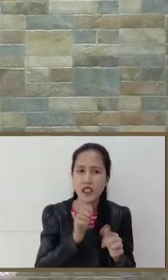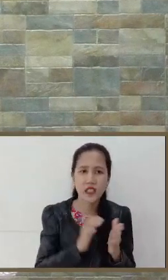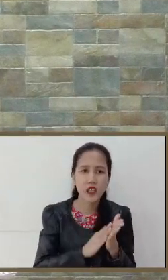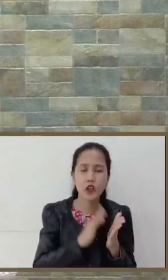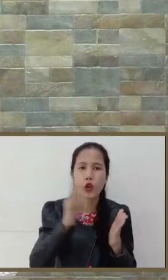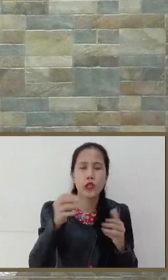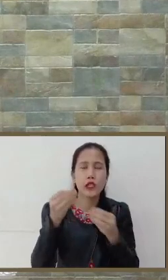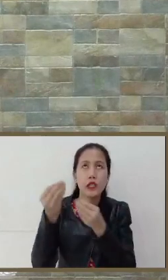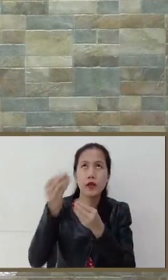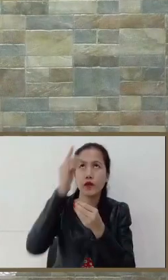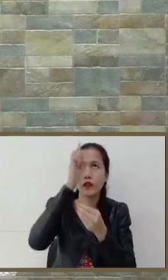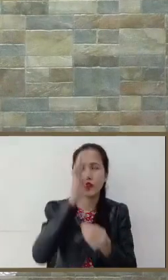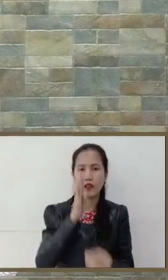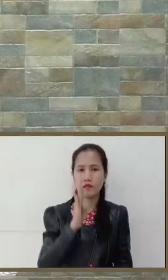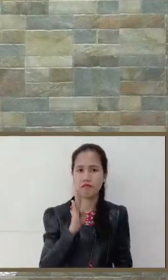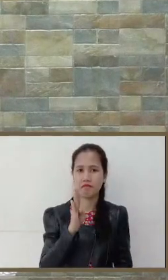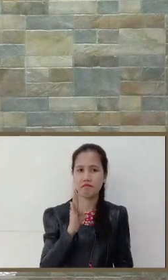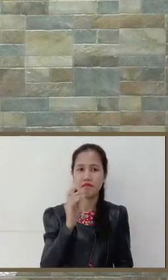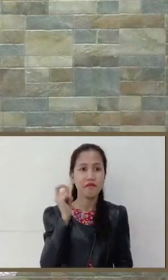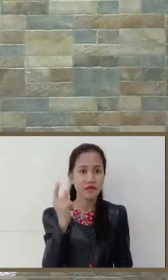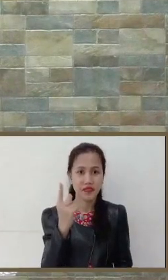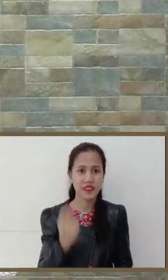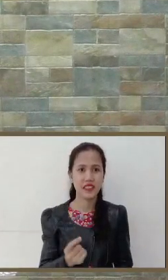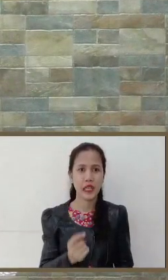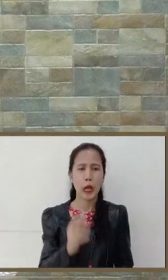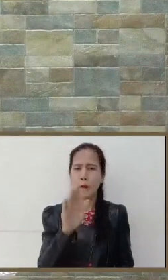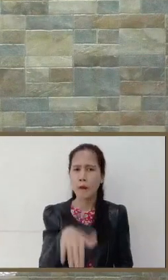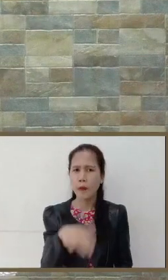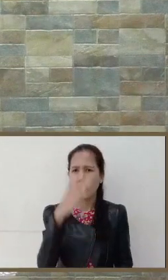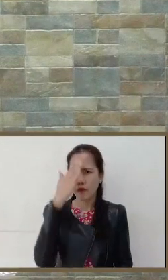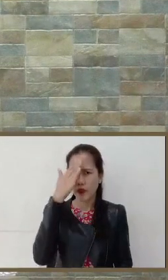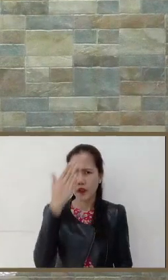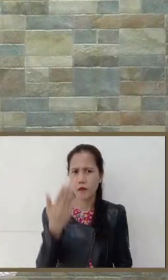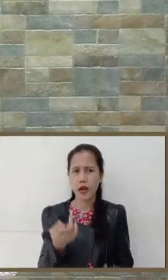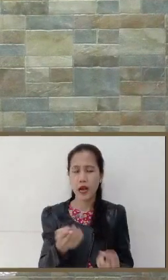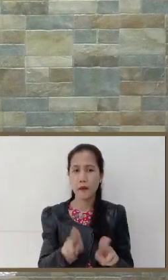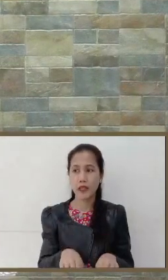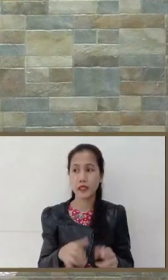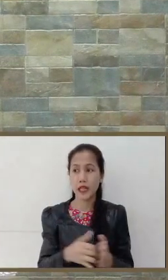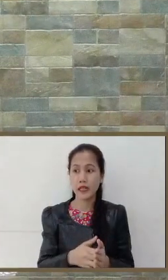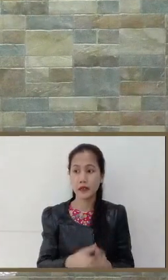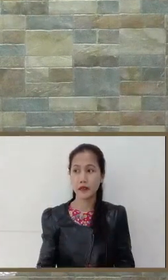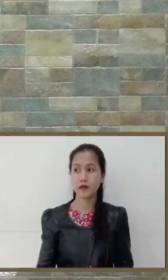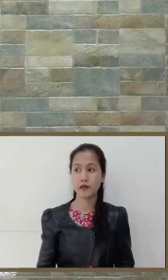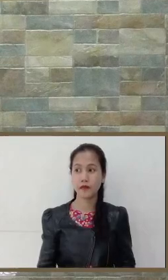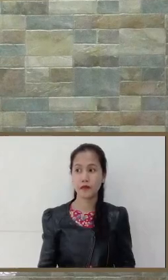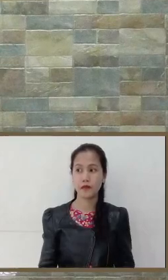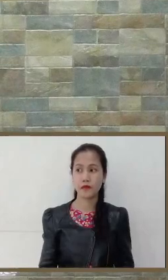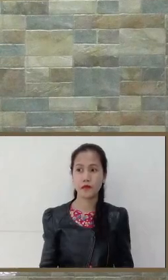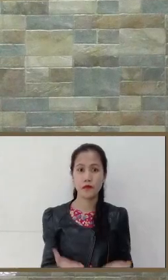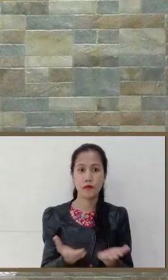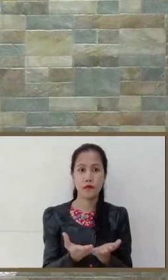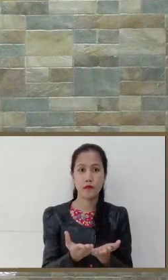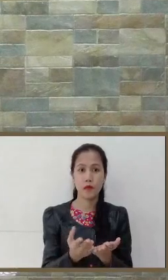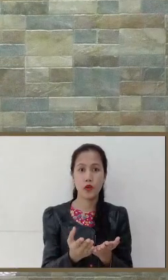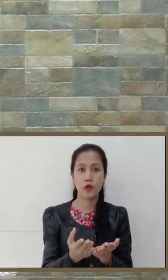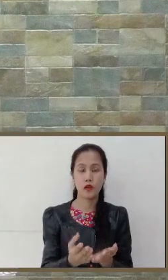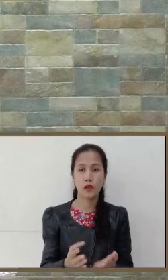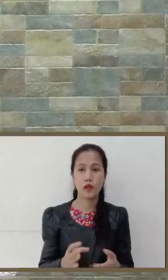mga taga-Galacia, yung mga taga-Galacia, maging hindi lang yung mga nang i-impluensya, maging yung mga